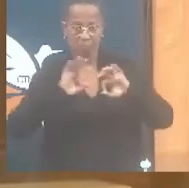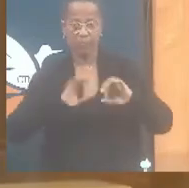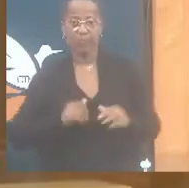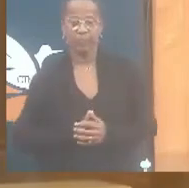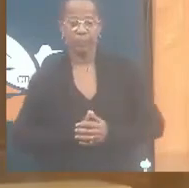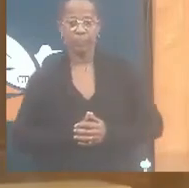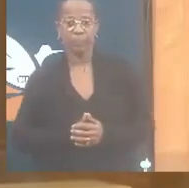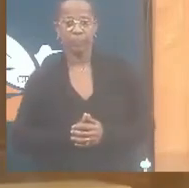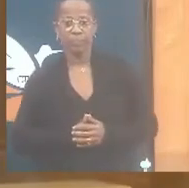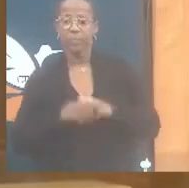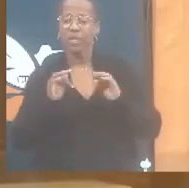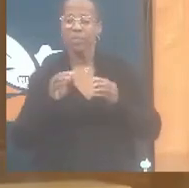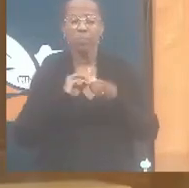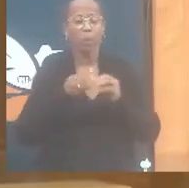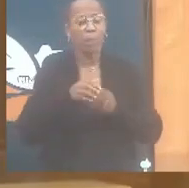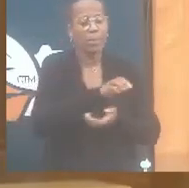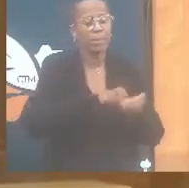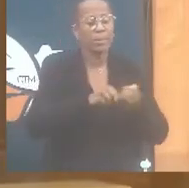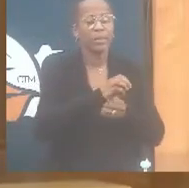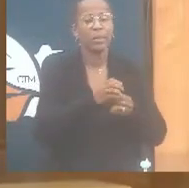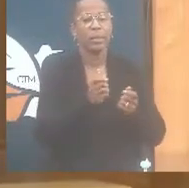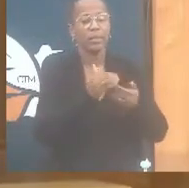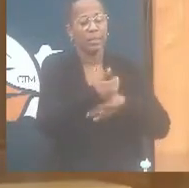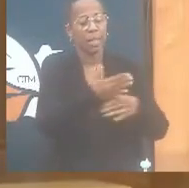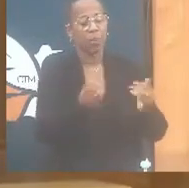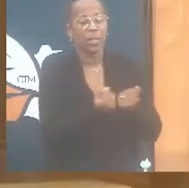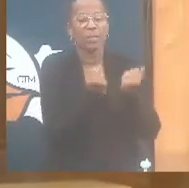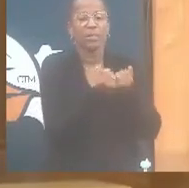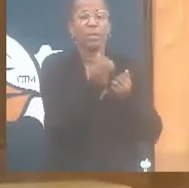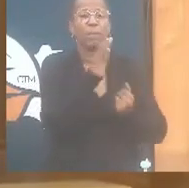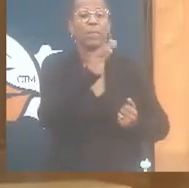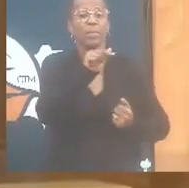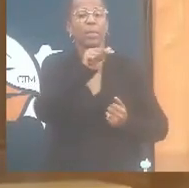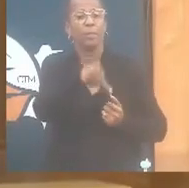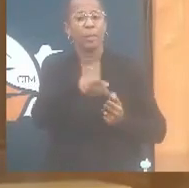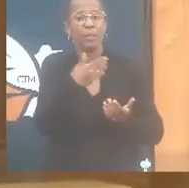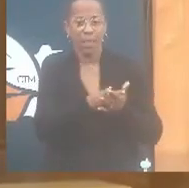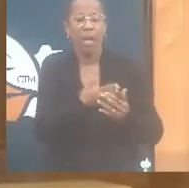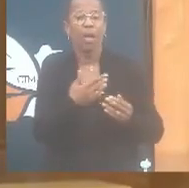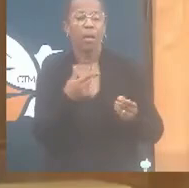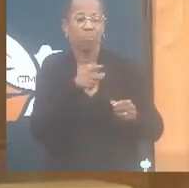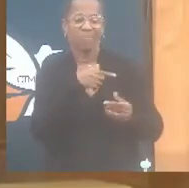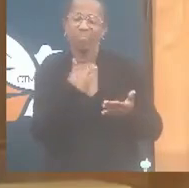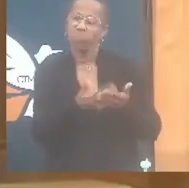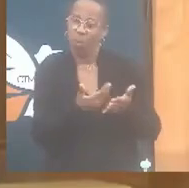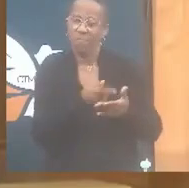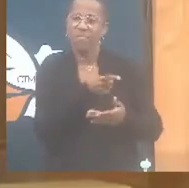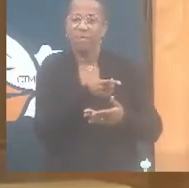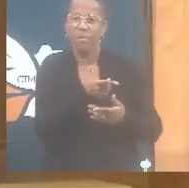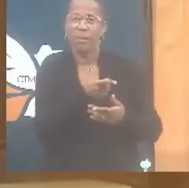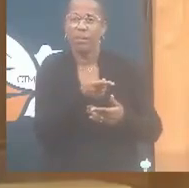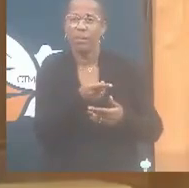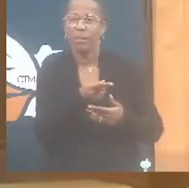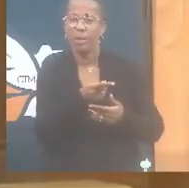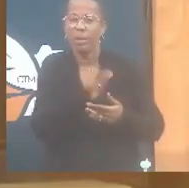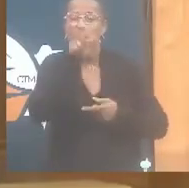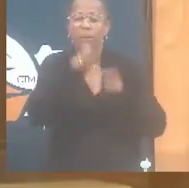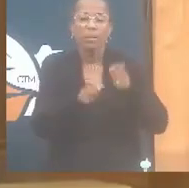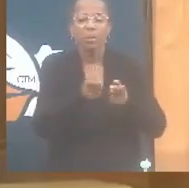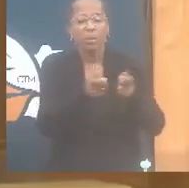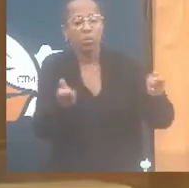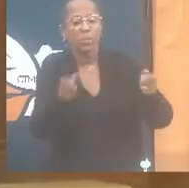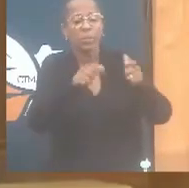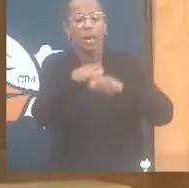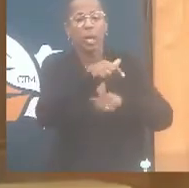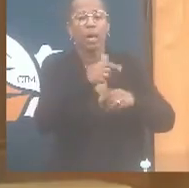Et la crise du BTP en apporte une illustration douloureuse. Parce que les entrepreneurs avaient espéré, lorsqu'ils